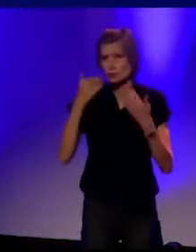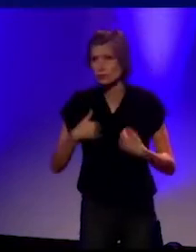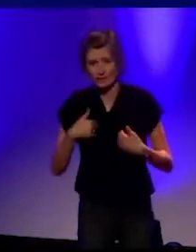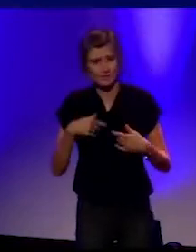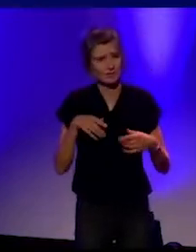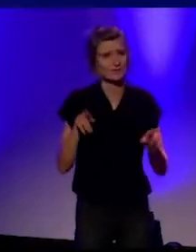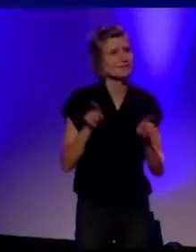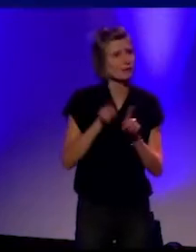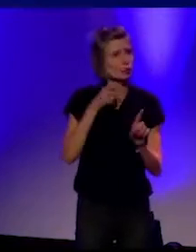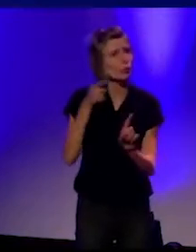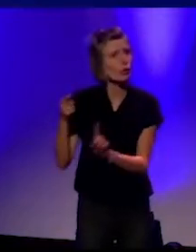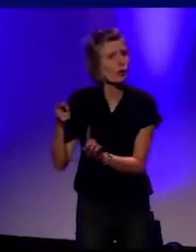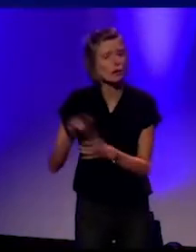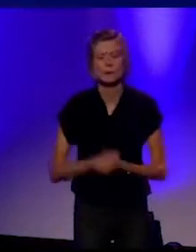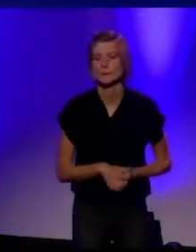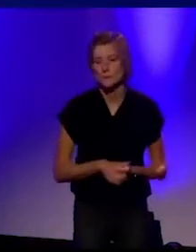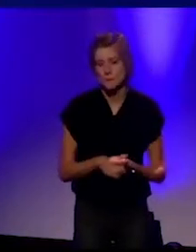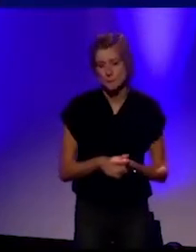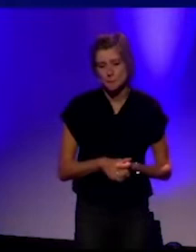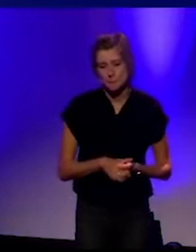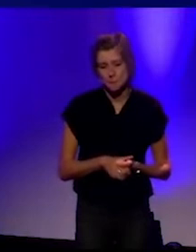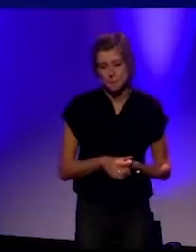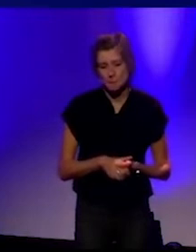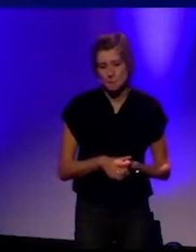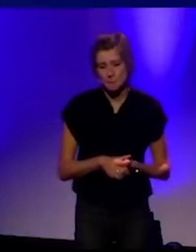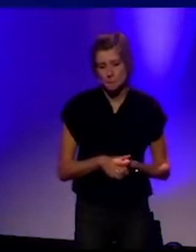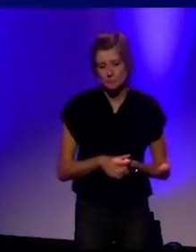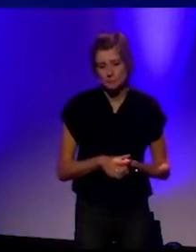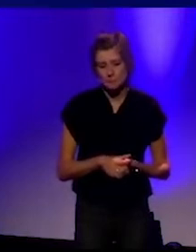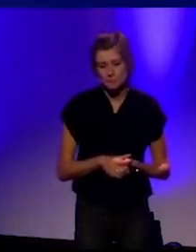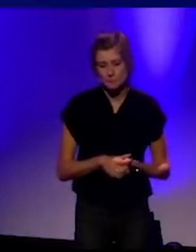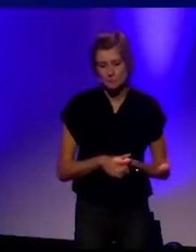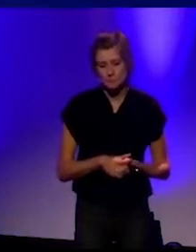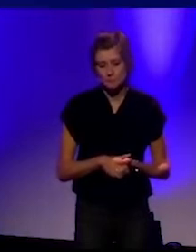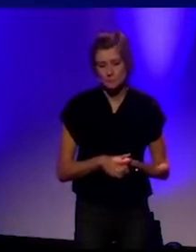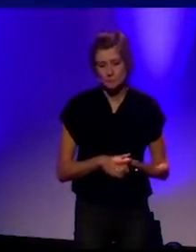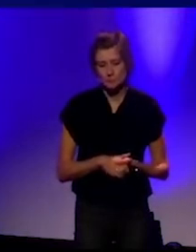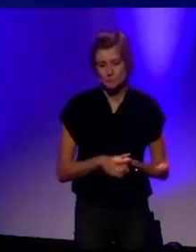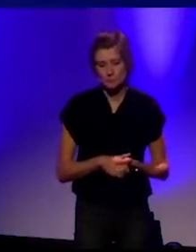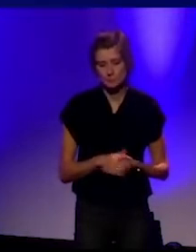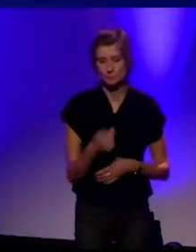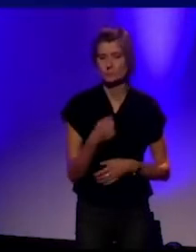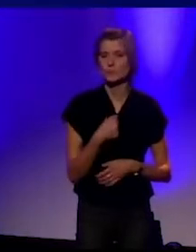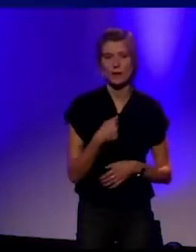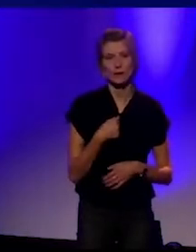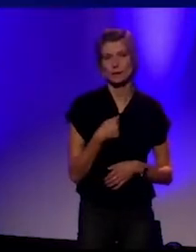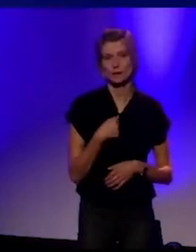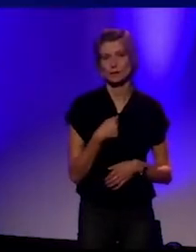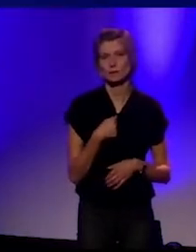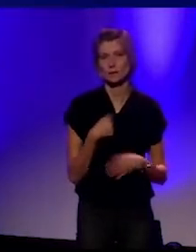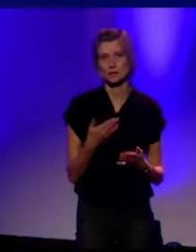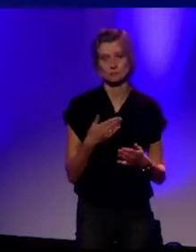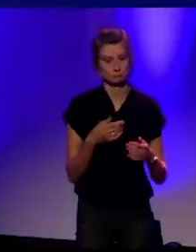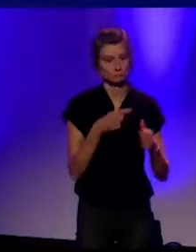centrale idee ongetwijfeld mee. En ik ben limitatief, ik sluit heel veel uit in